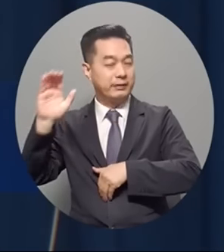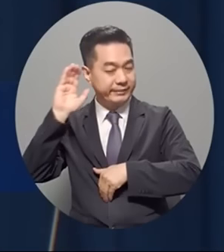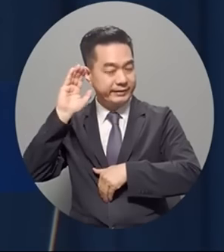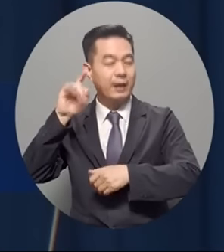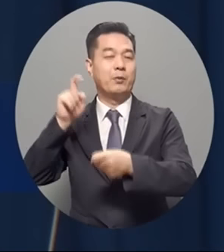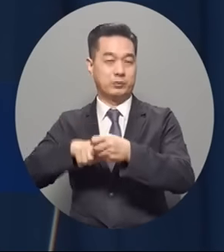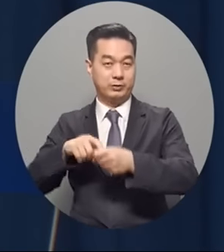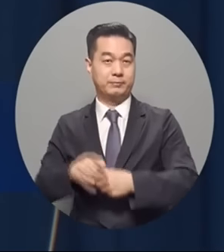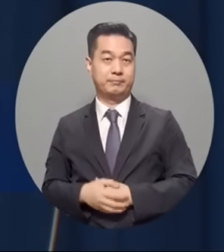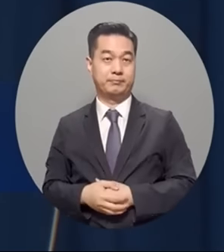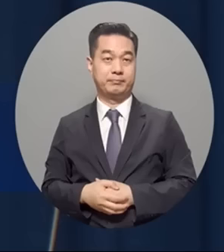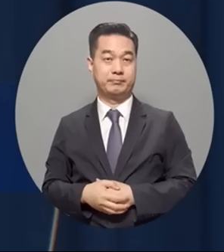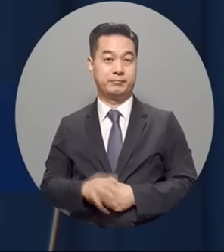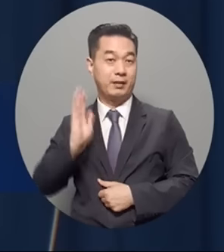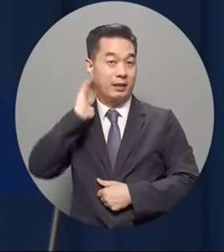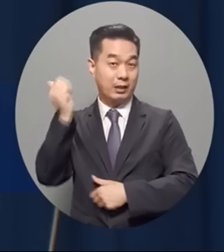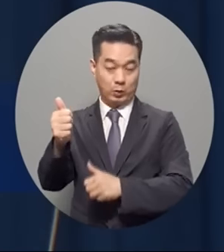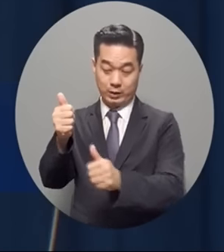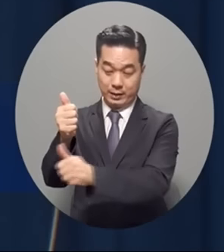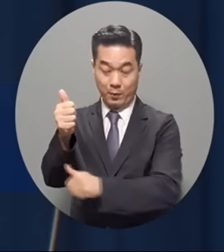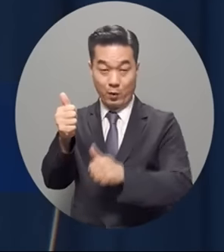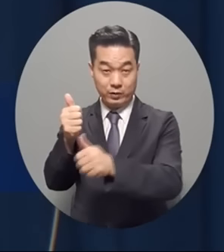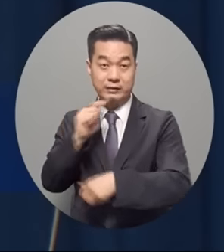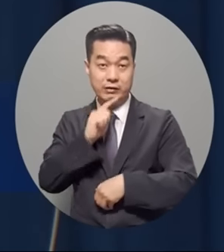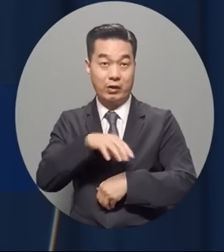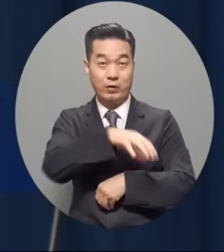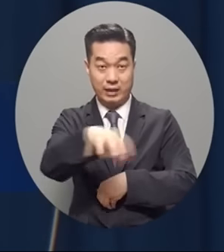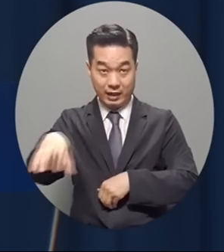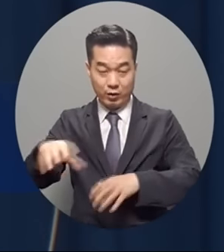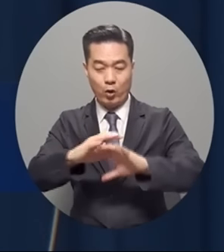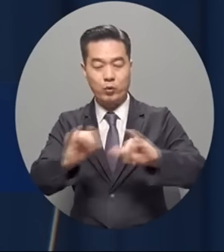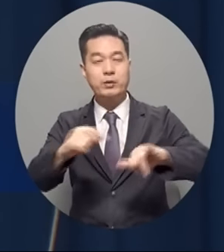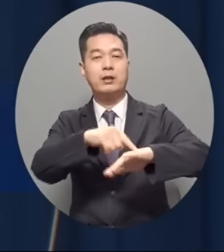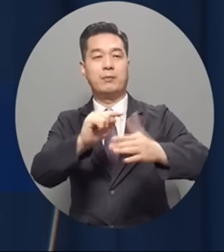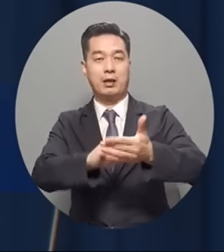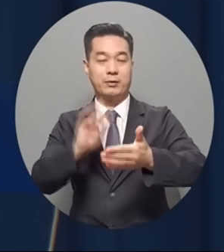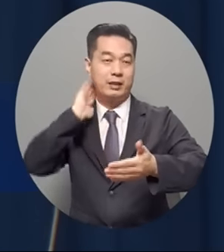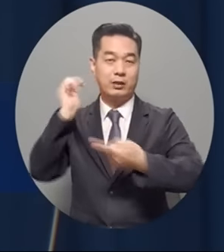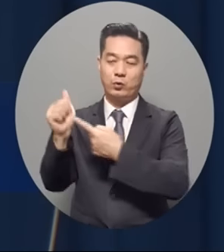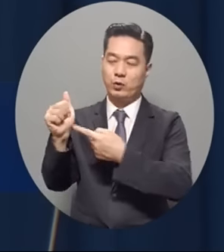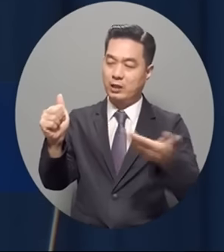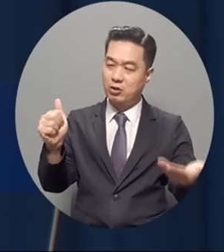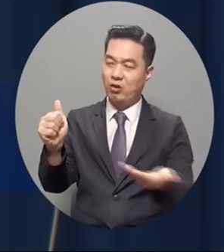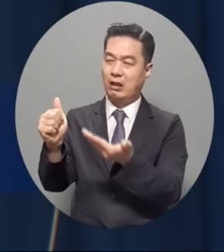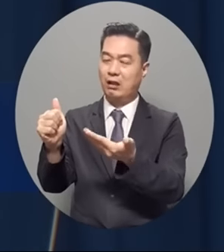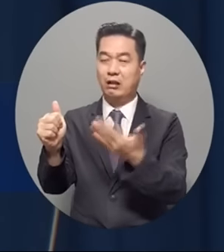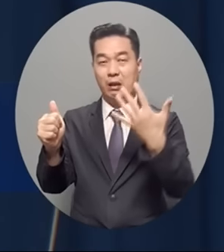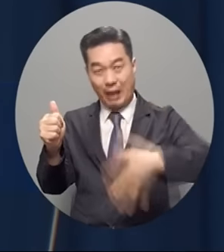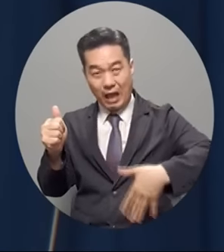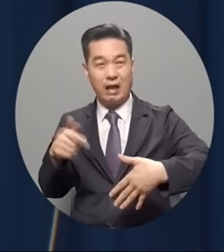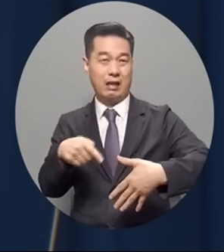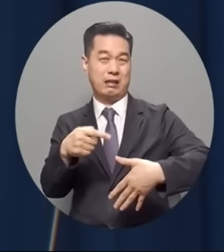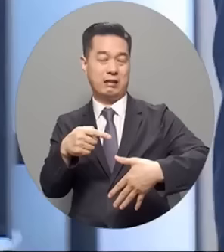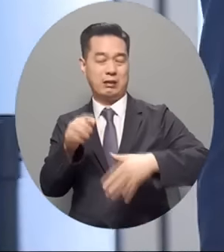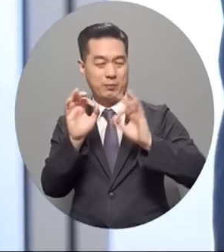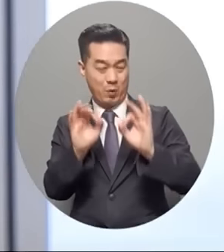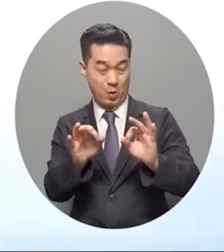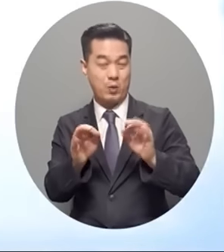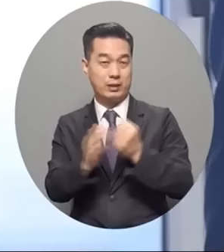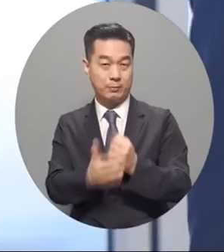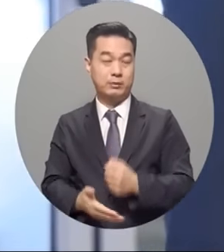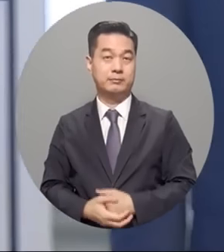참모들이 일선의 그 민심이 좀 대통령에게 잘 전달이 안 되는 것 같다 하는 얘기를 듣고.